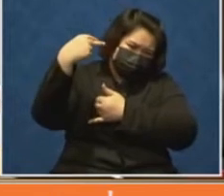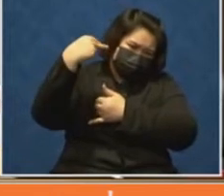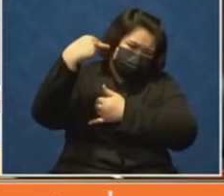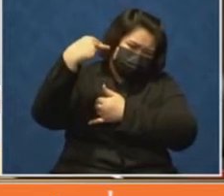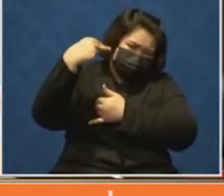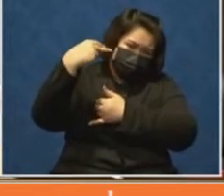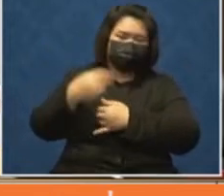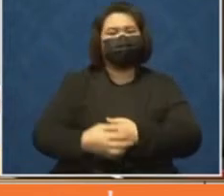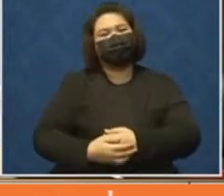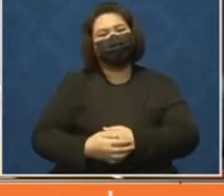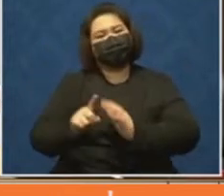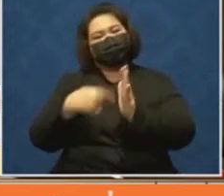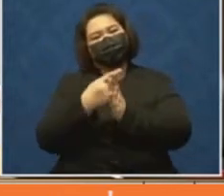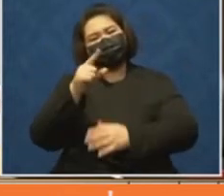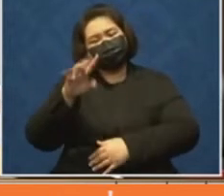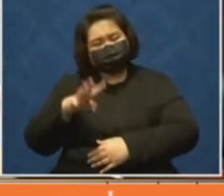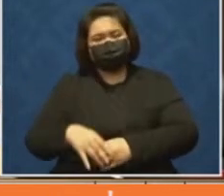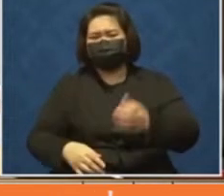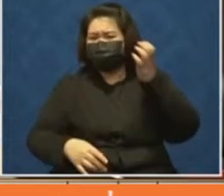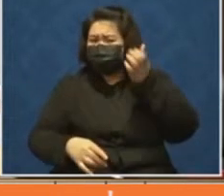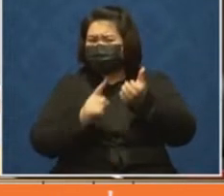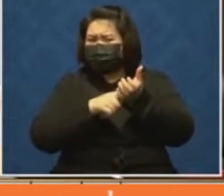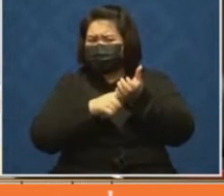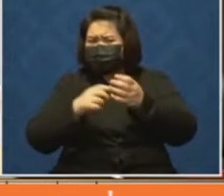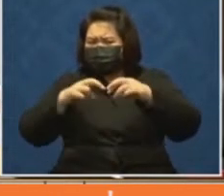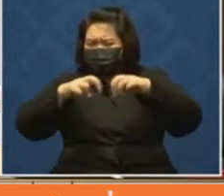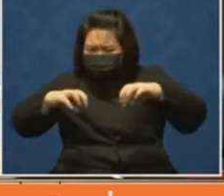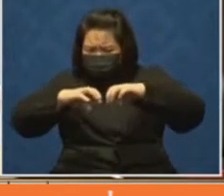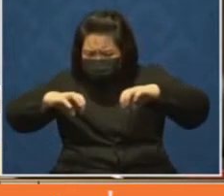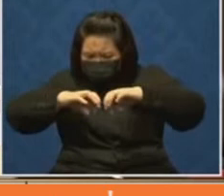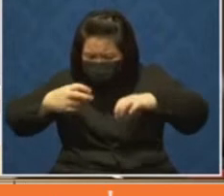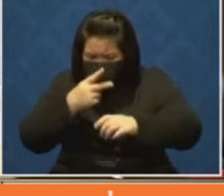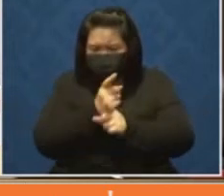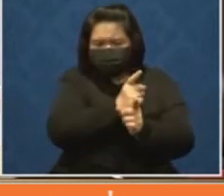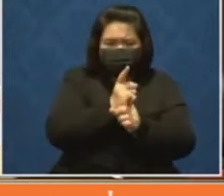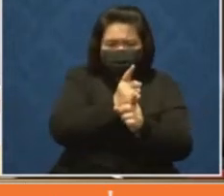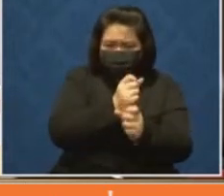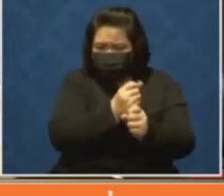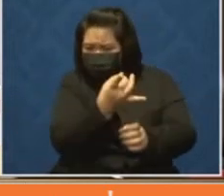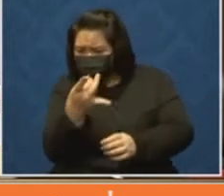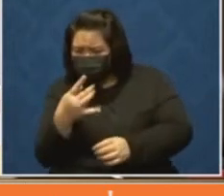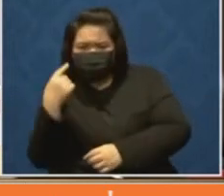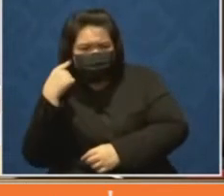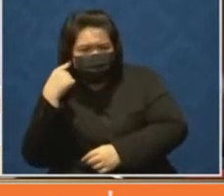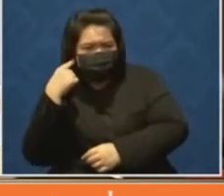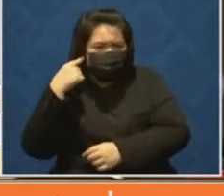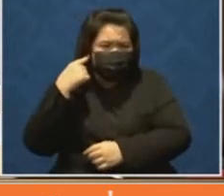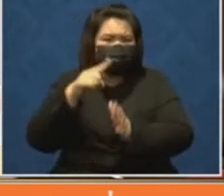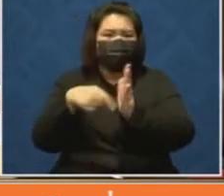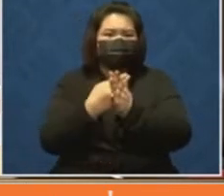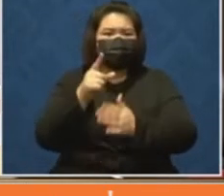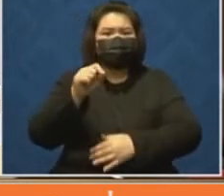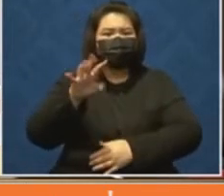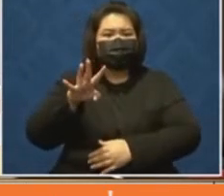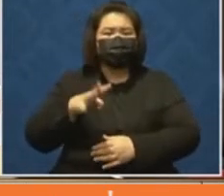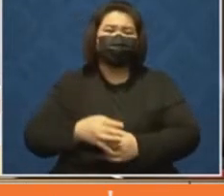35 คนทผมได้lé onunข้างมัไม่มีหมาย ไม่มีกฎหมาย ไม่มีเหตุและทสำคญไปติดตามฝาเข